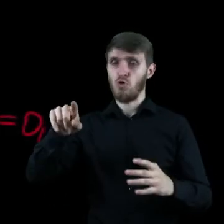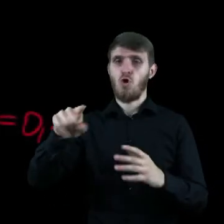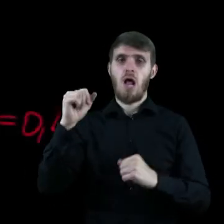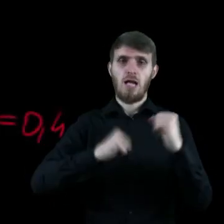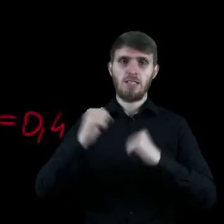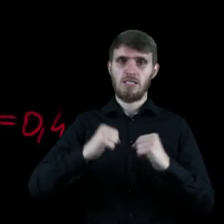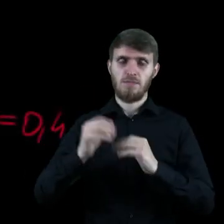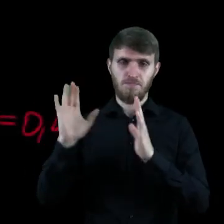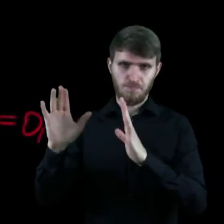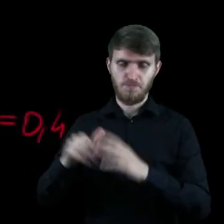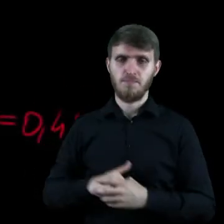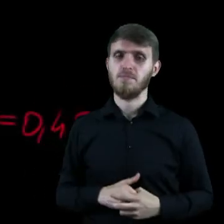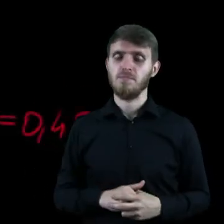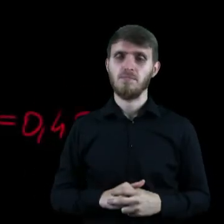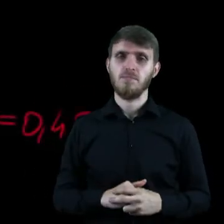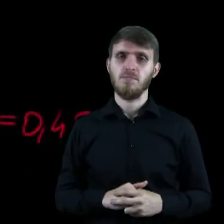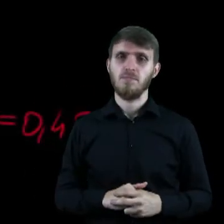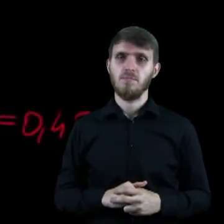,4 zł.